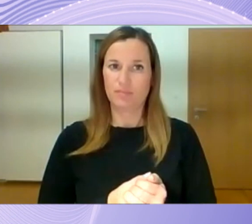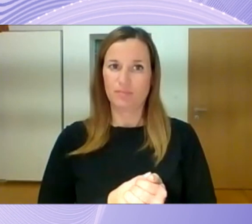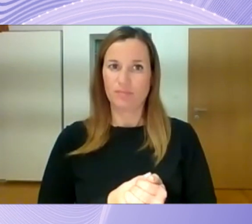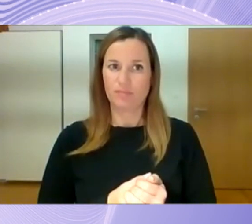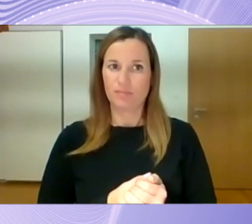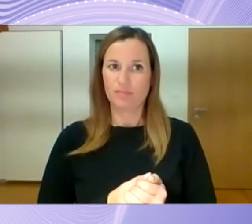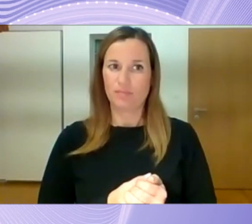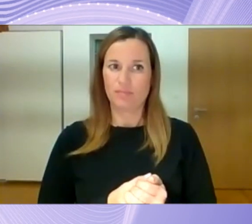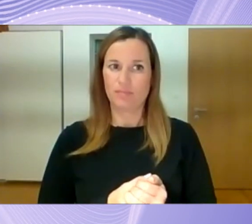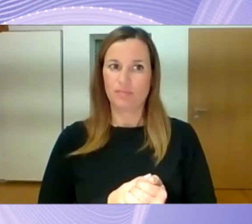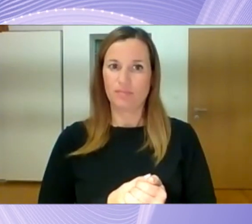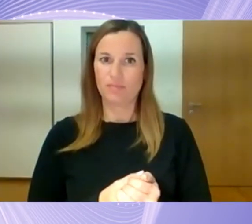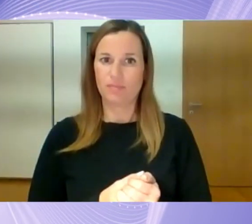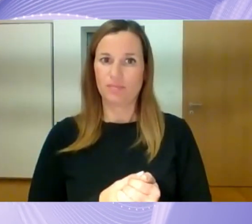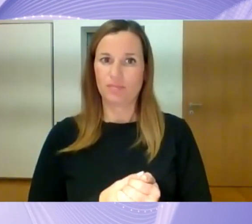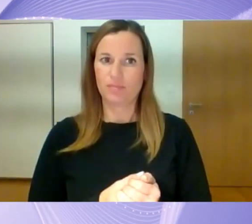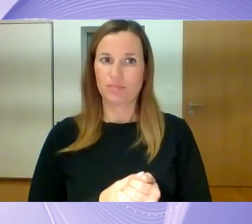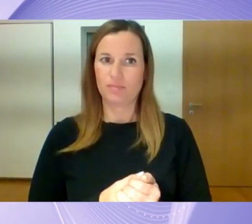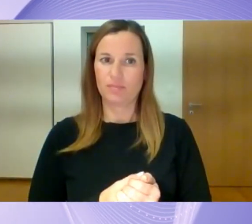in spustiti.